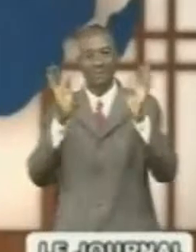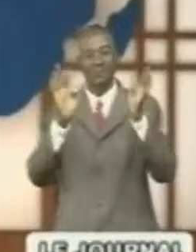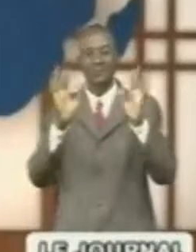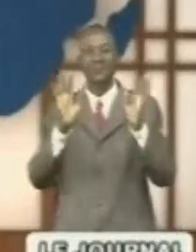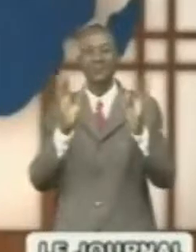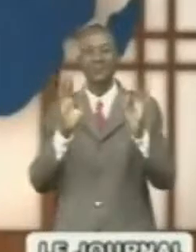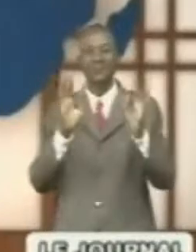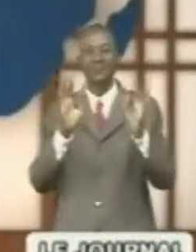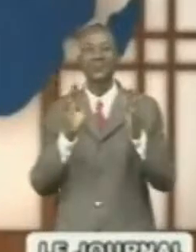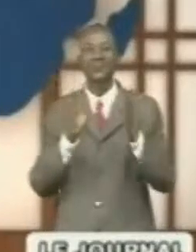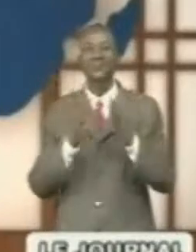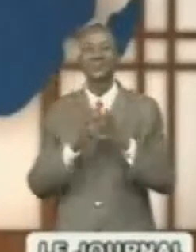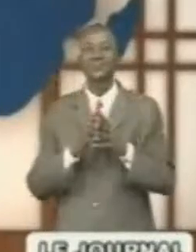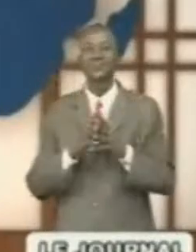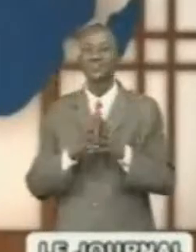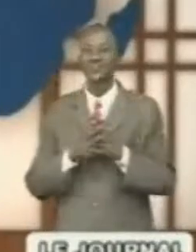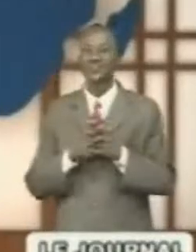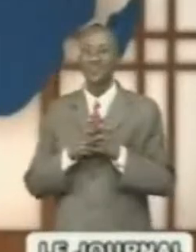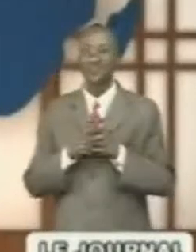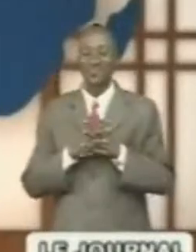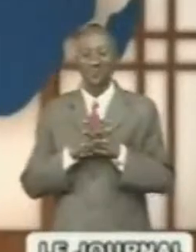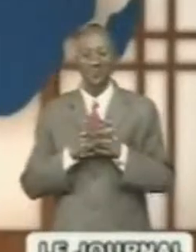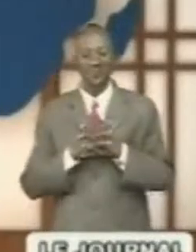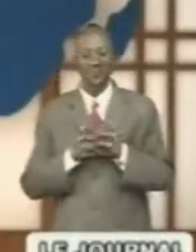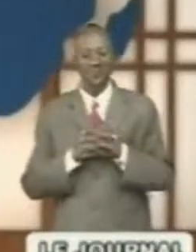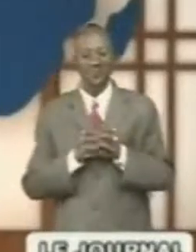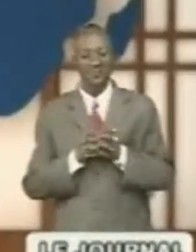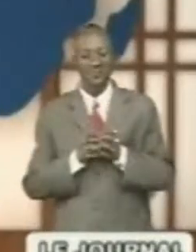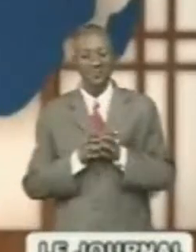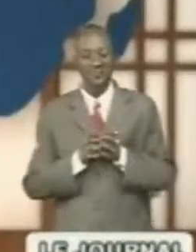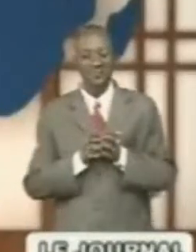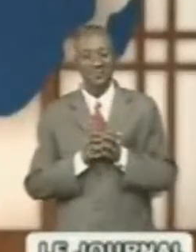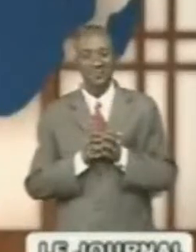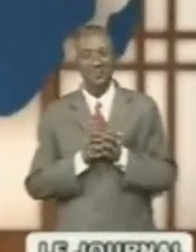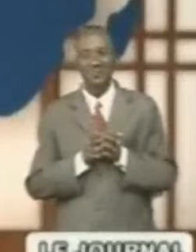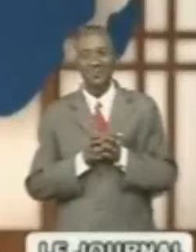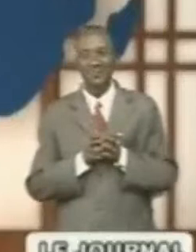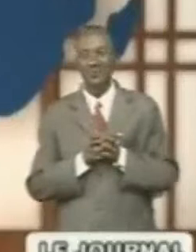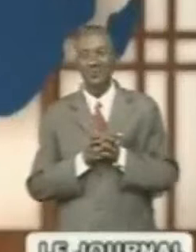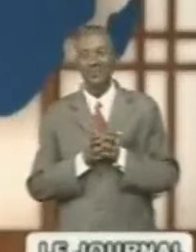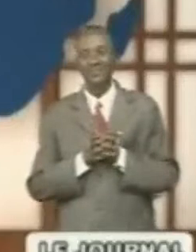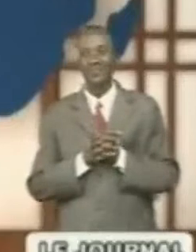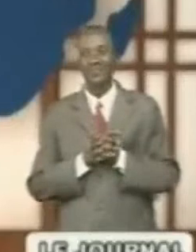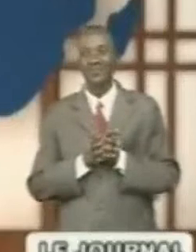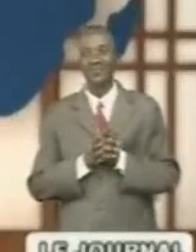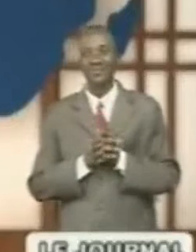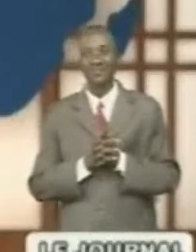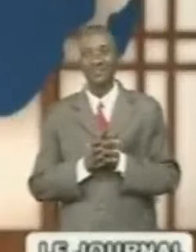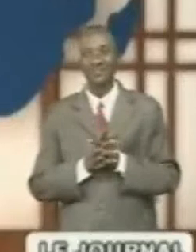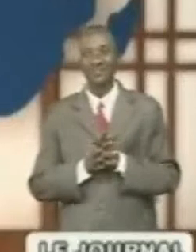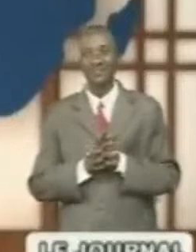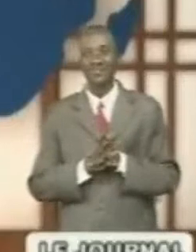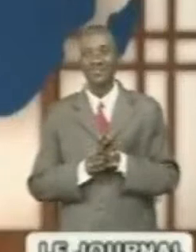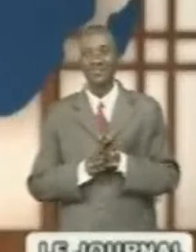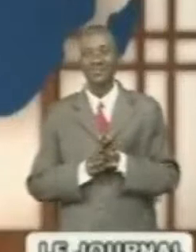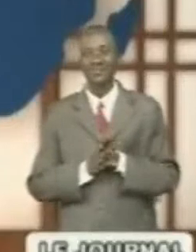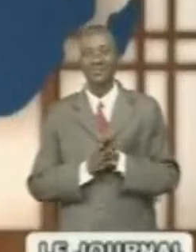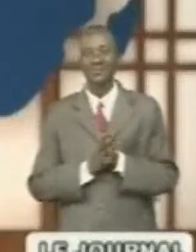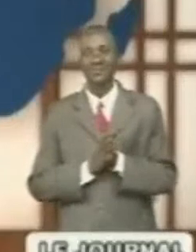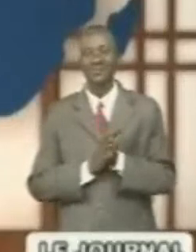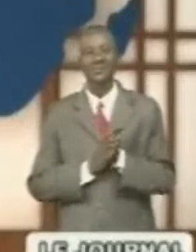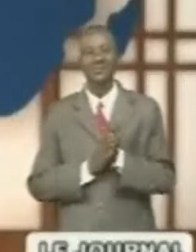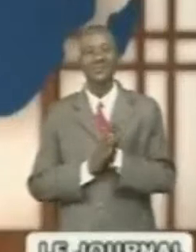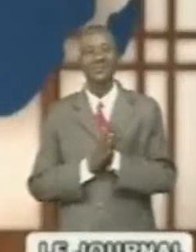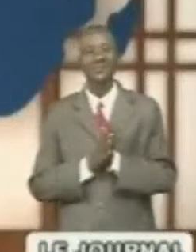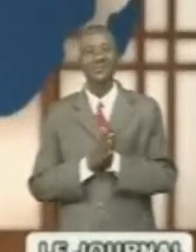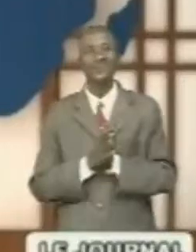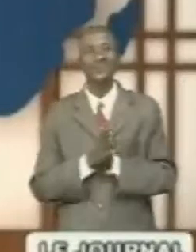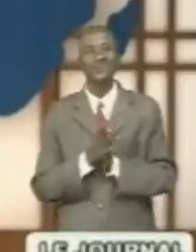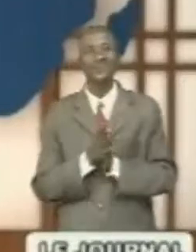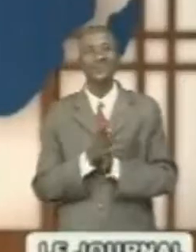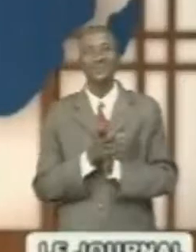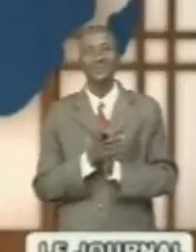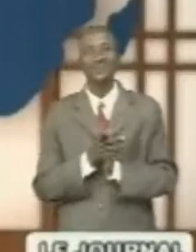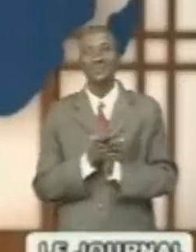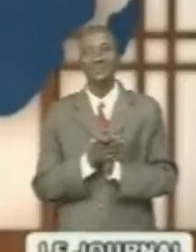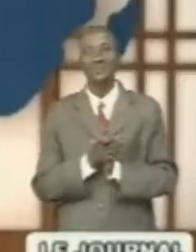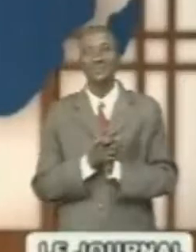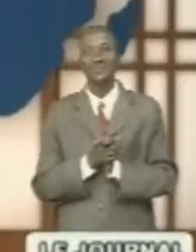Kabouaba. Et demain à 7h, ce sera Lisette Mujinga. Pour ma part, j'aurai